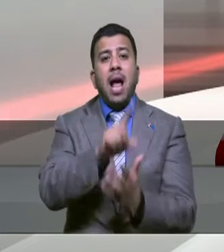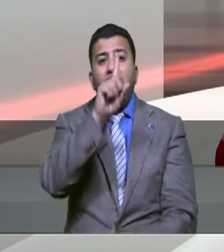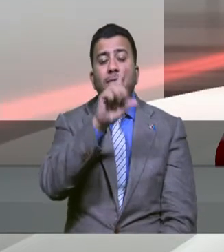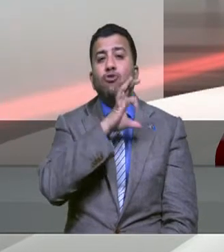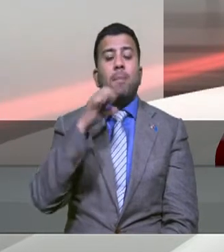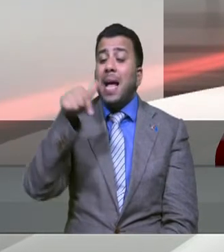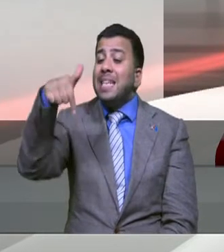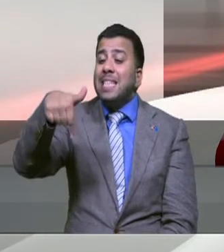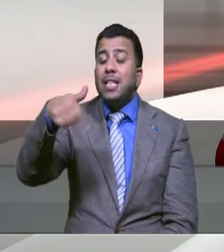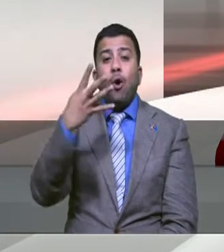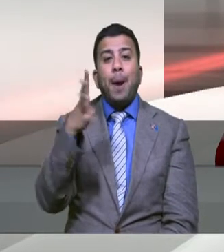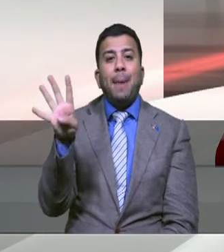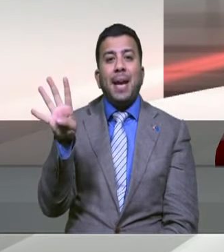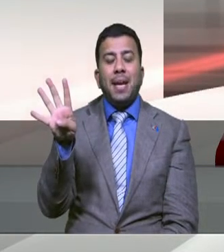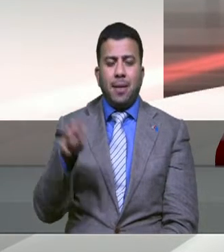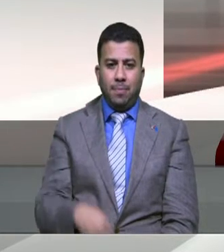1946